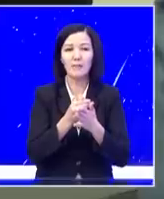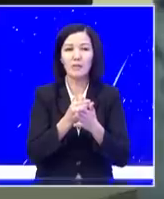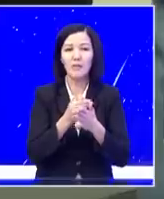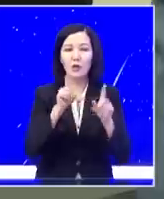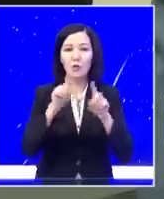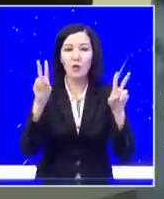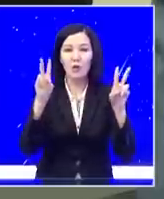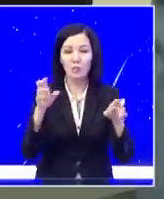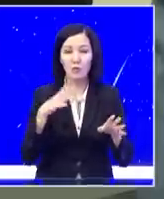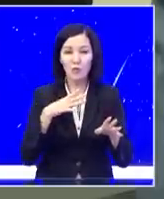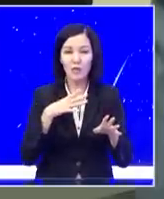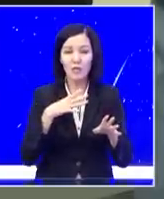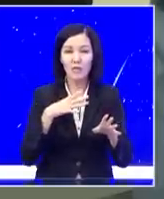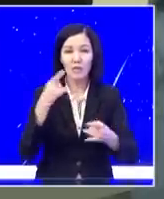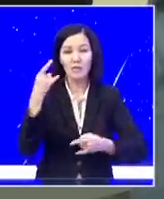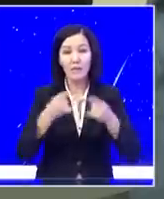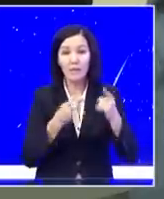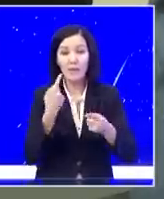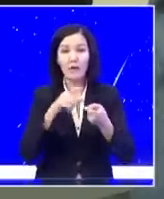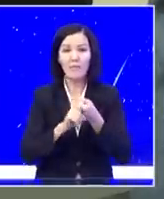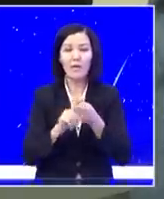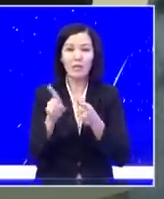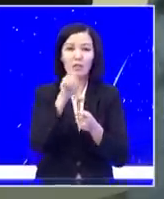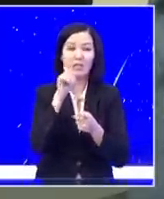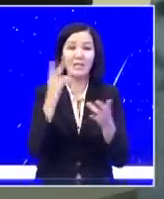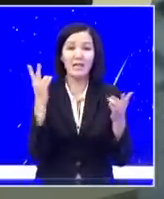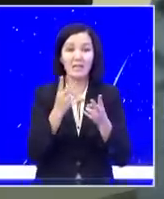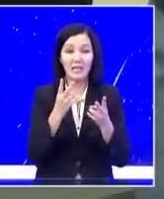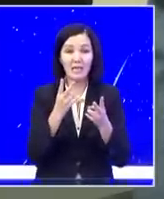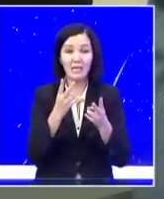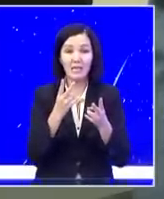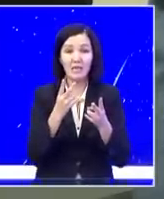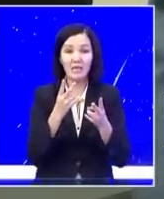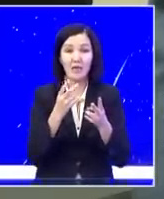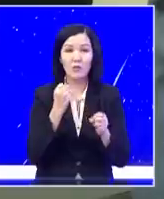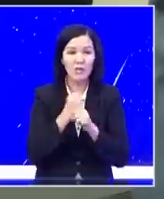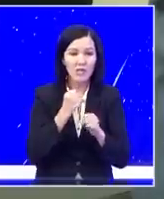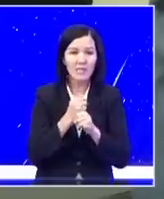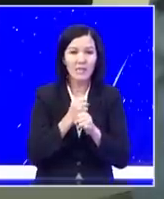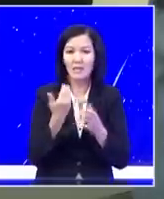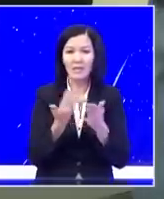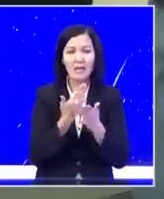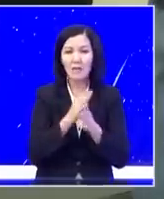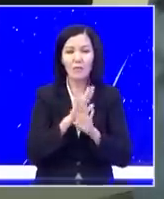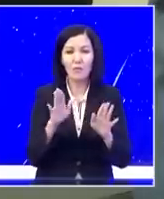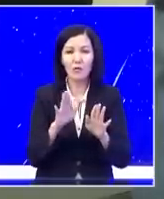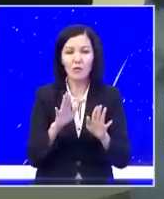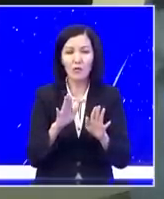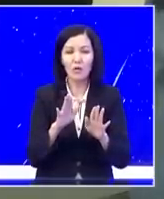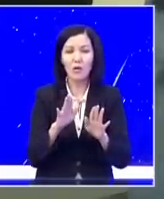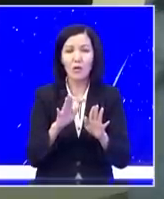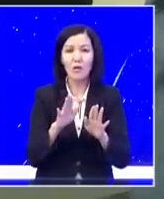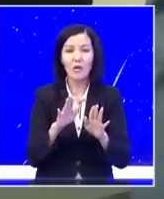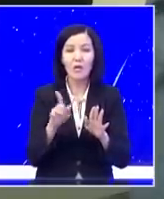байланысты. Бұл жастарға керек екен осылай жасайық деген әңгіме болған жоқ. Қайта